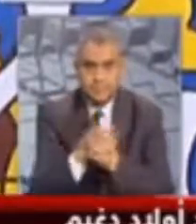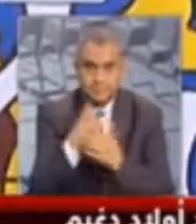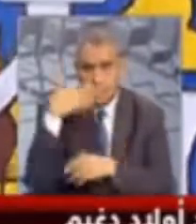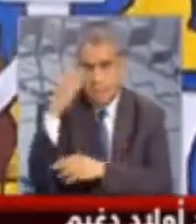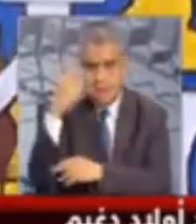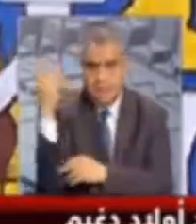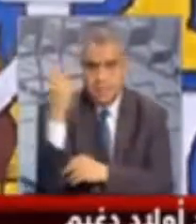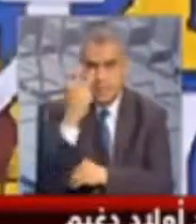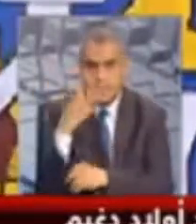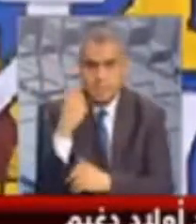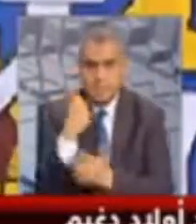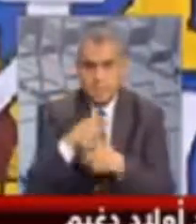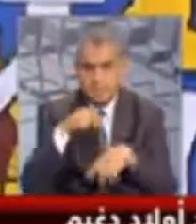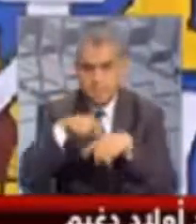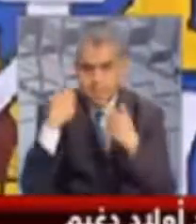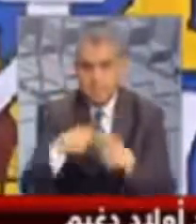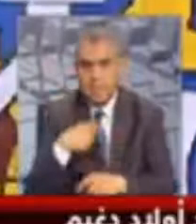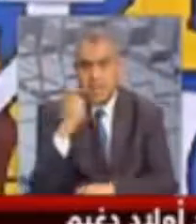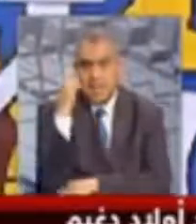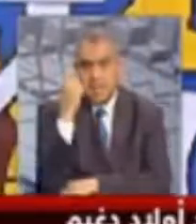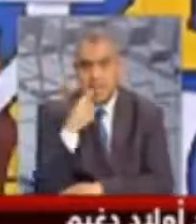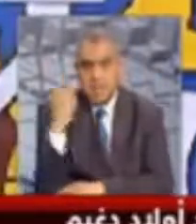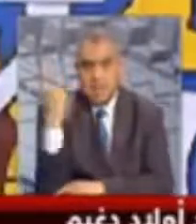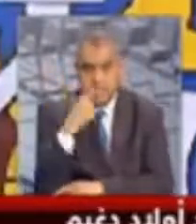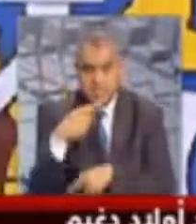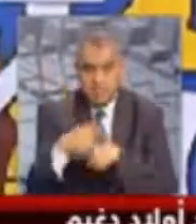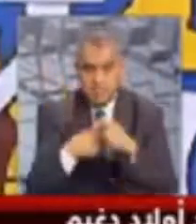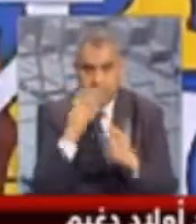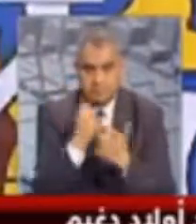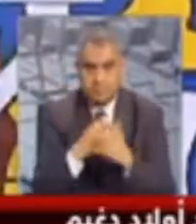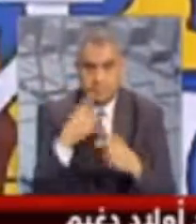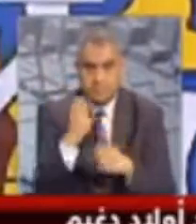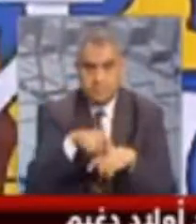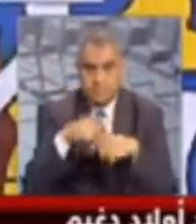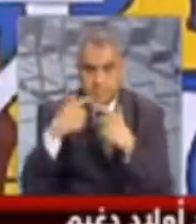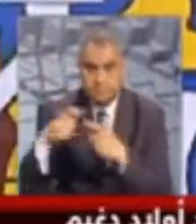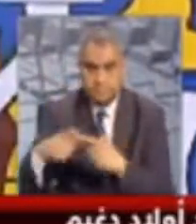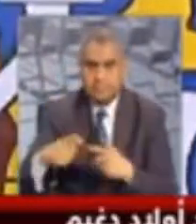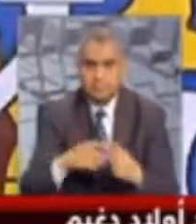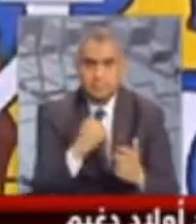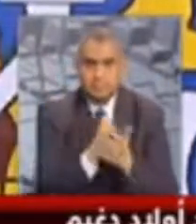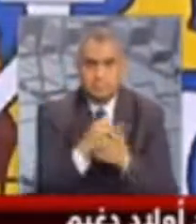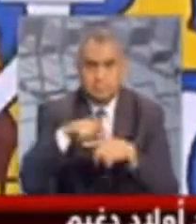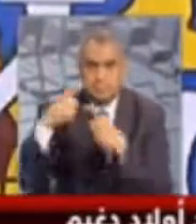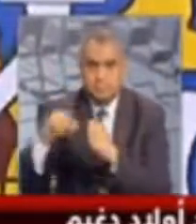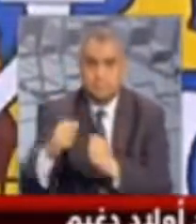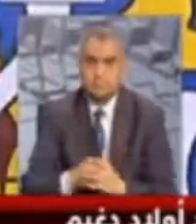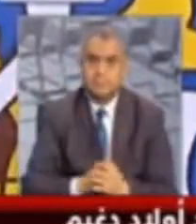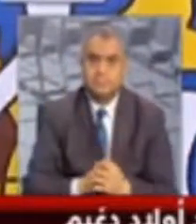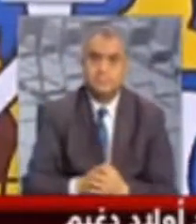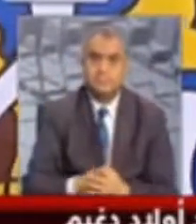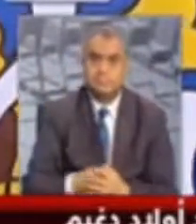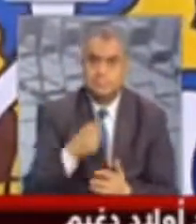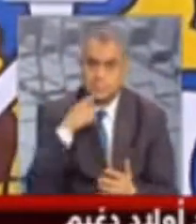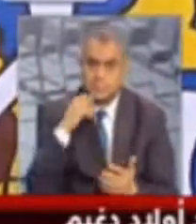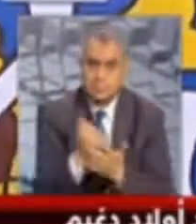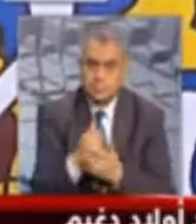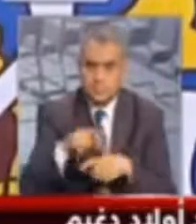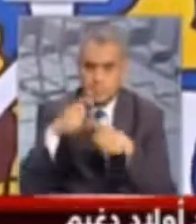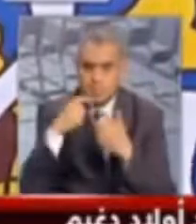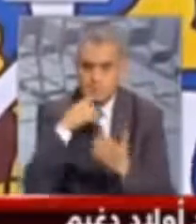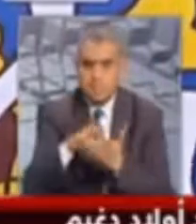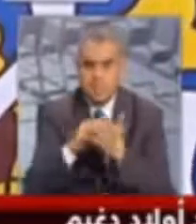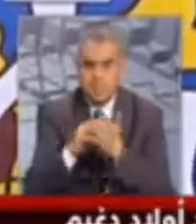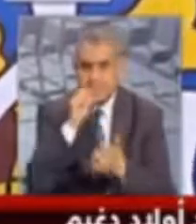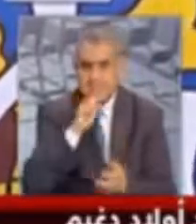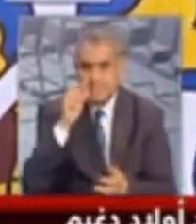العالمين الجديدة وجامعة العالمين الجديدة كواحدة من عشرات المدن الحديثة التي اقامتها الدولة المصرية. في امر الدين ما